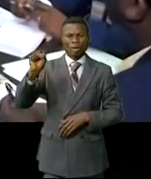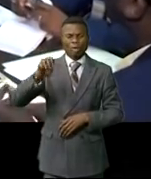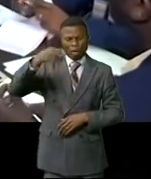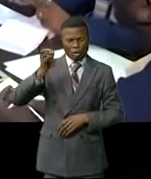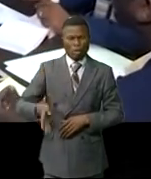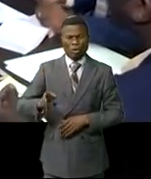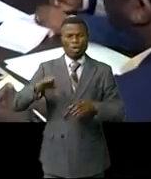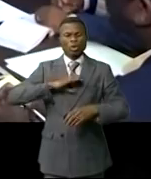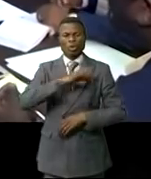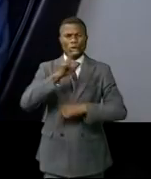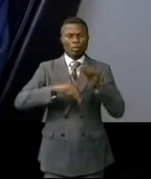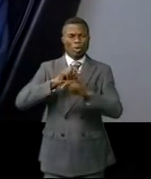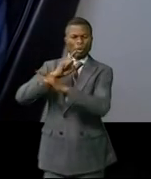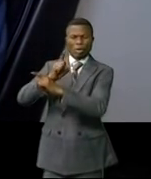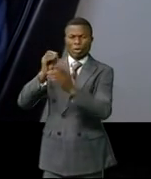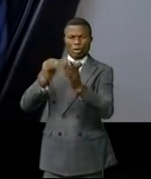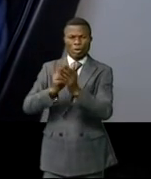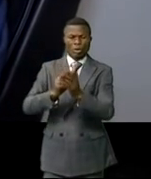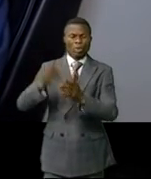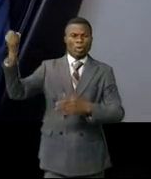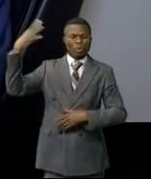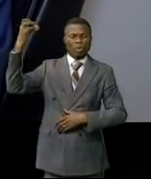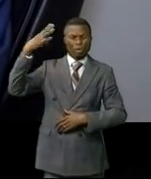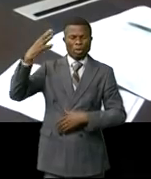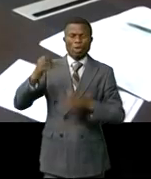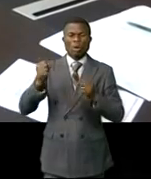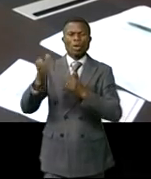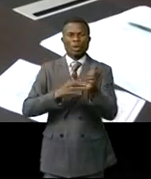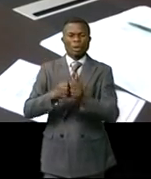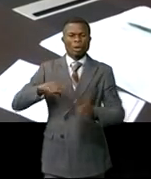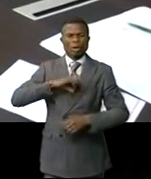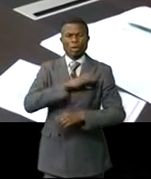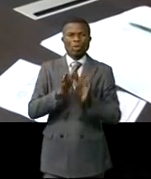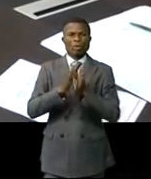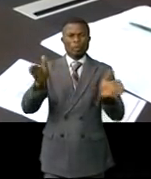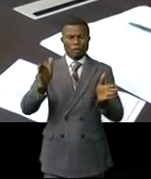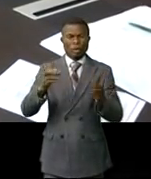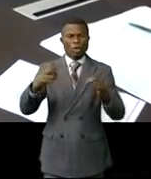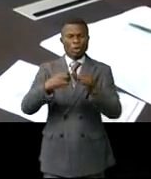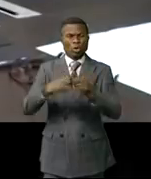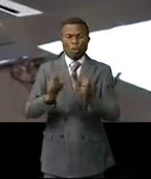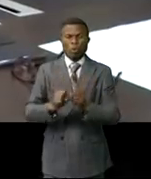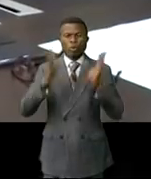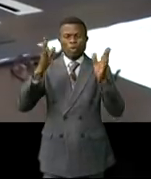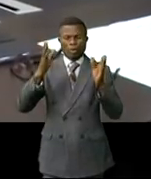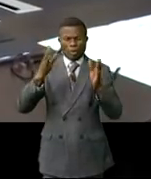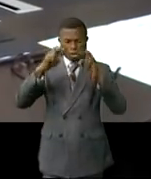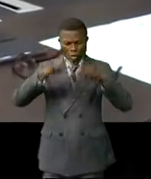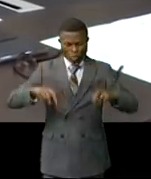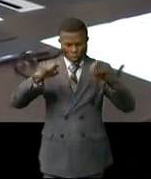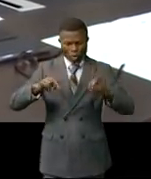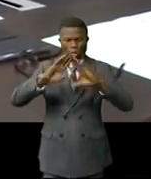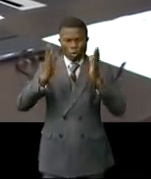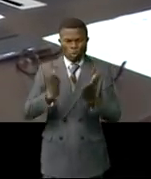du Comité national de protection contre les rayonnements ionisants et du Commissariat général à l'énergie atomique ont examiné dans tous